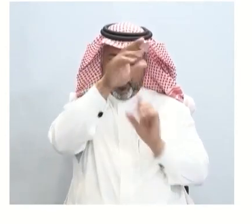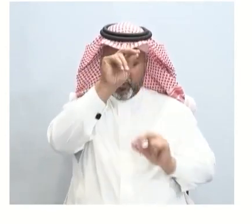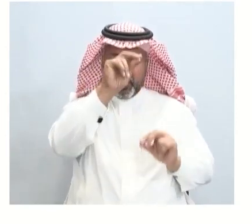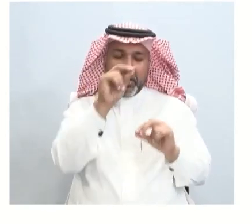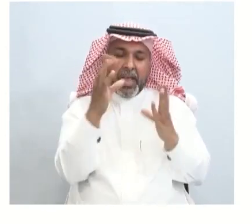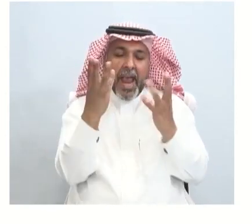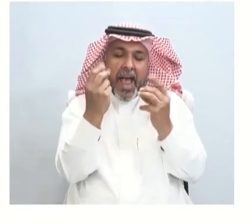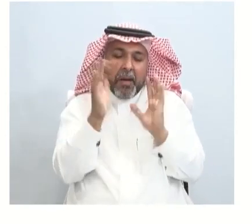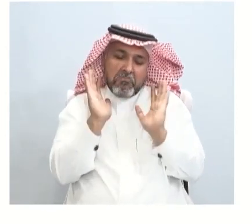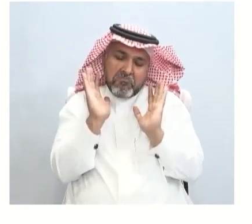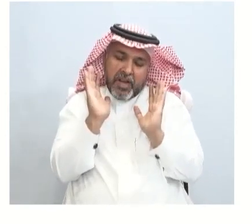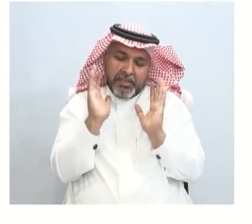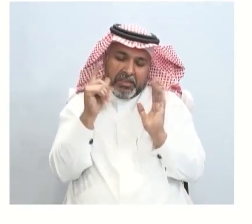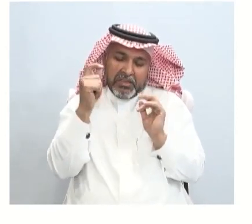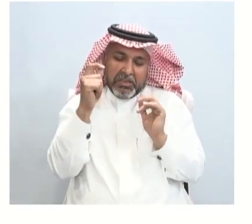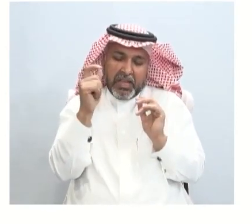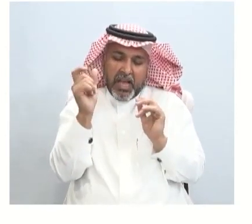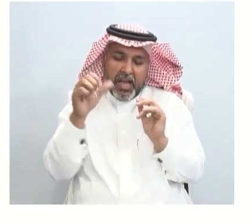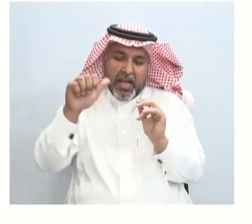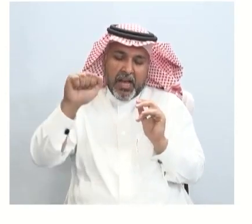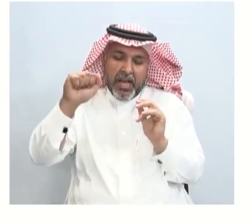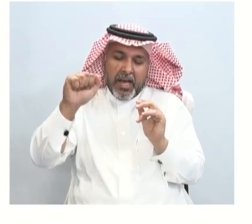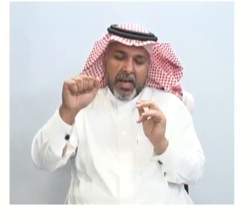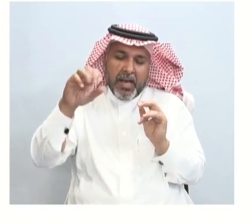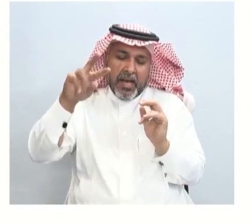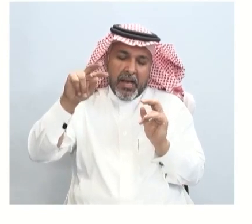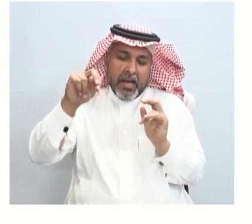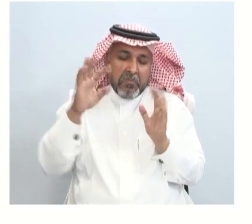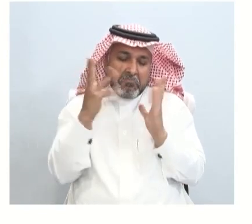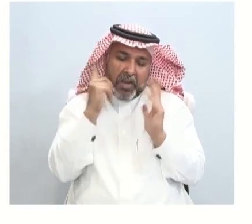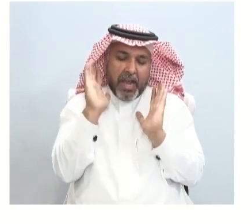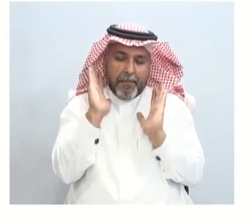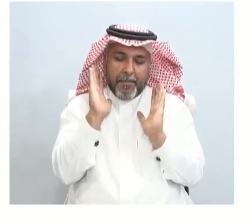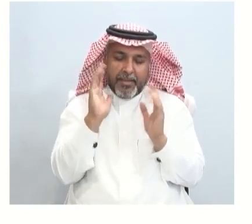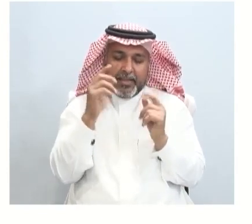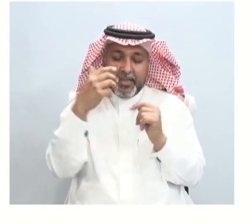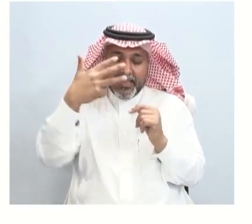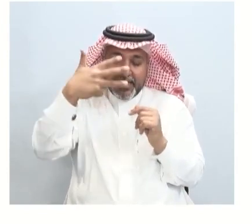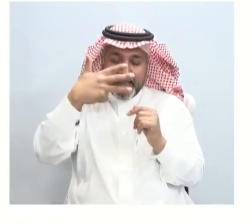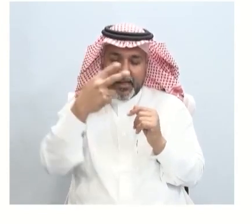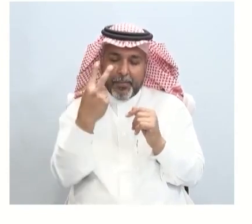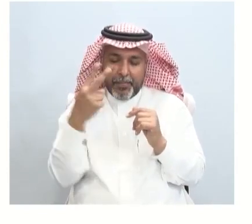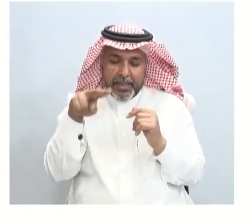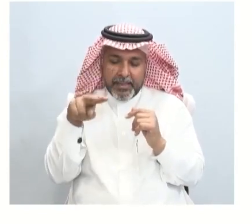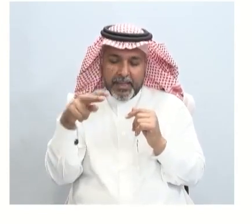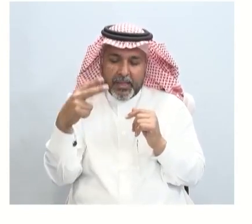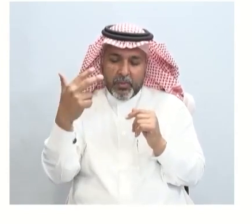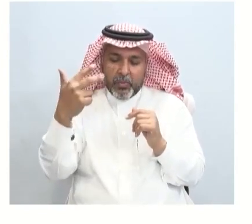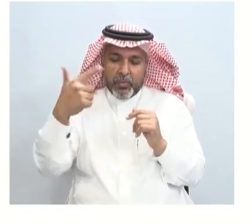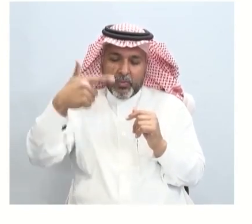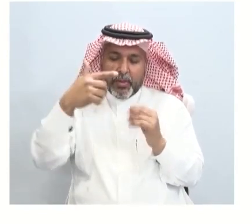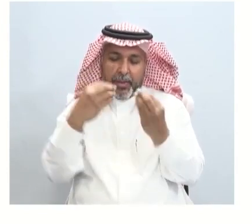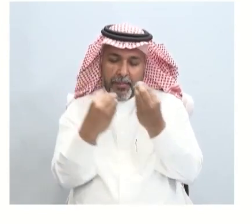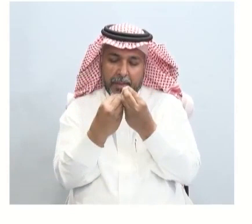التان اما بقيه الزوايا فتانه معرف وبامكاننا حسابه بينما الزاويه 90 والزاويه 270